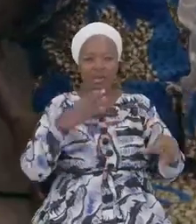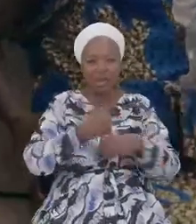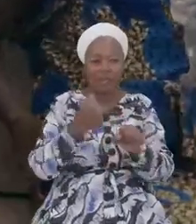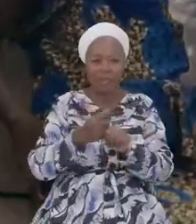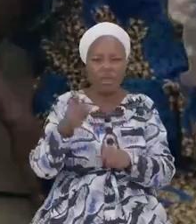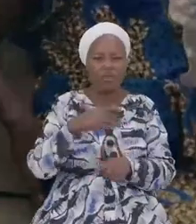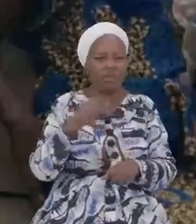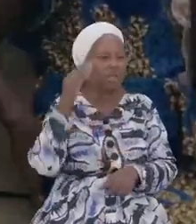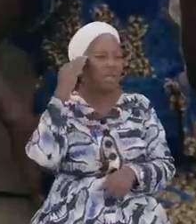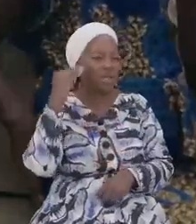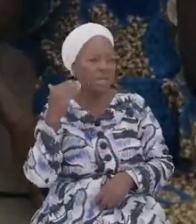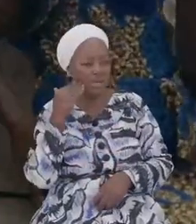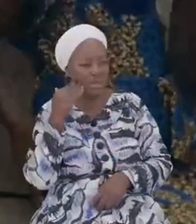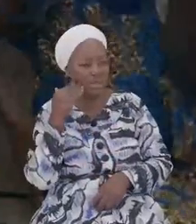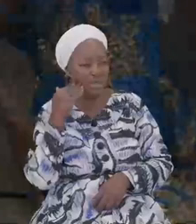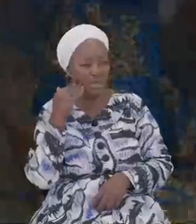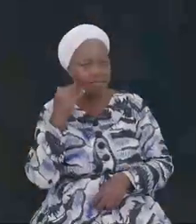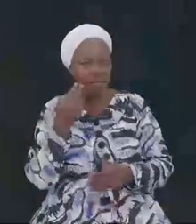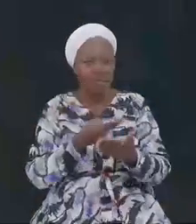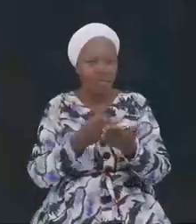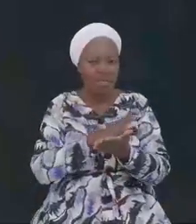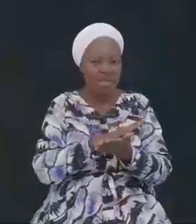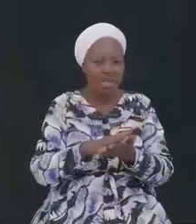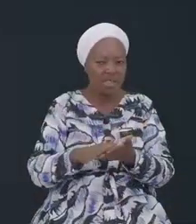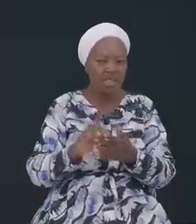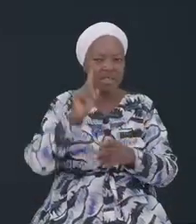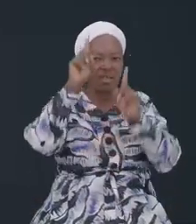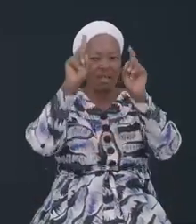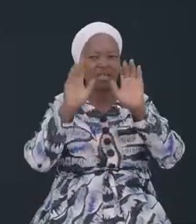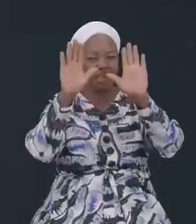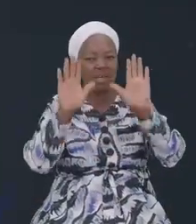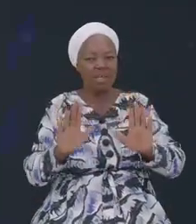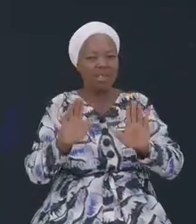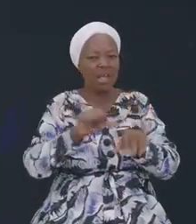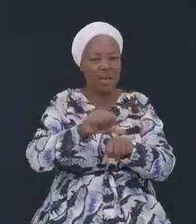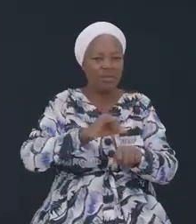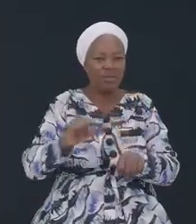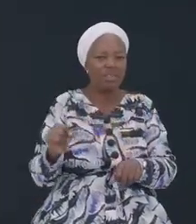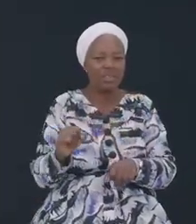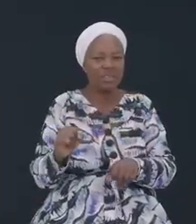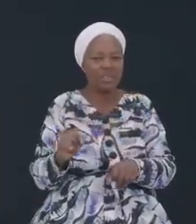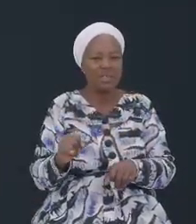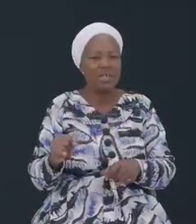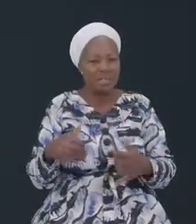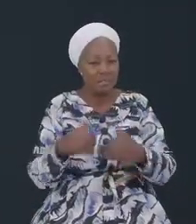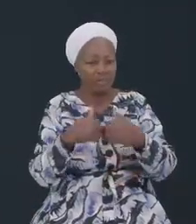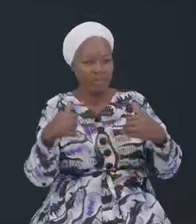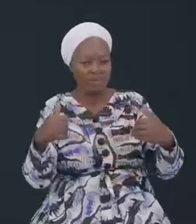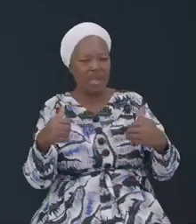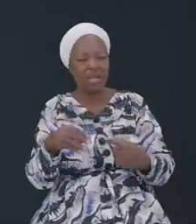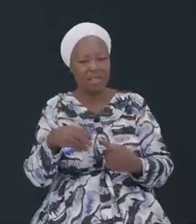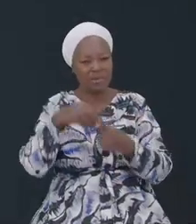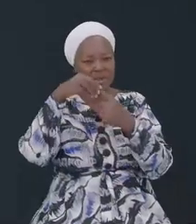de toi la tête et non la queue. La sainteté, l'excellence,